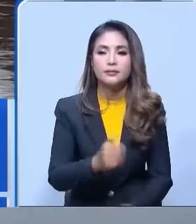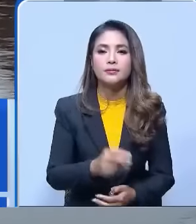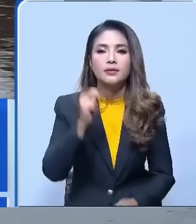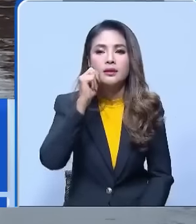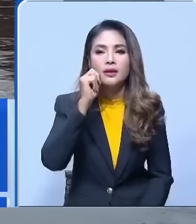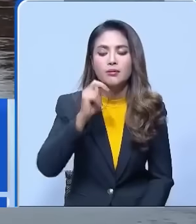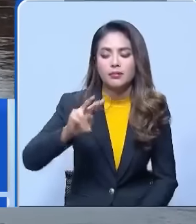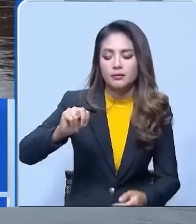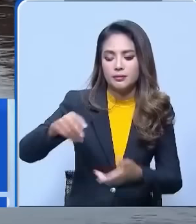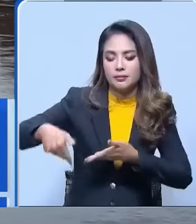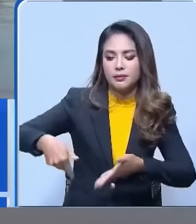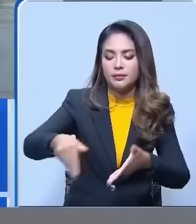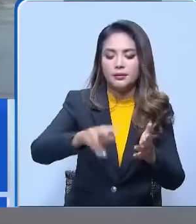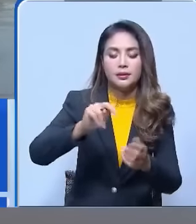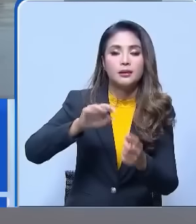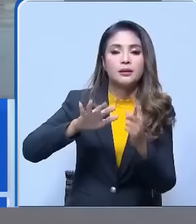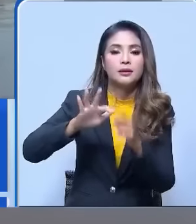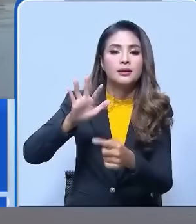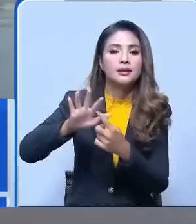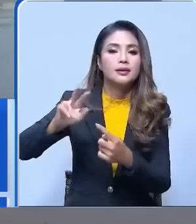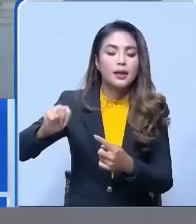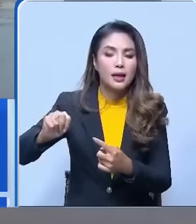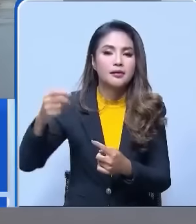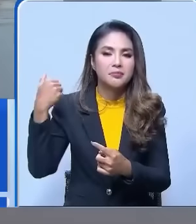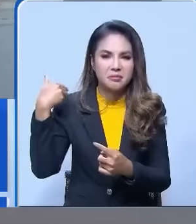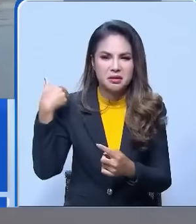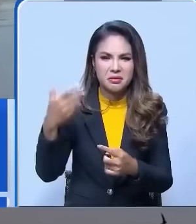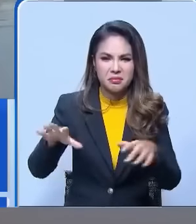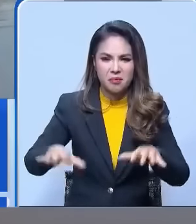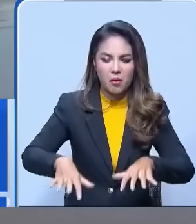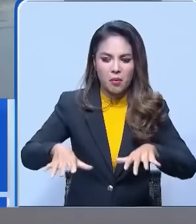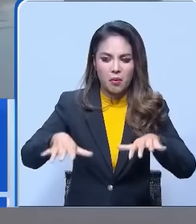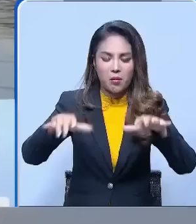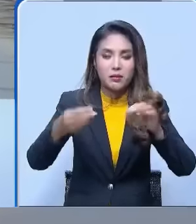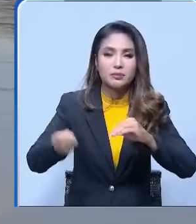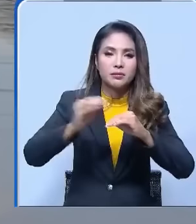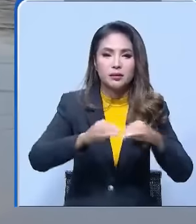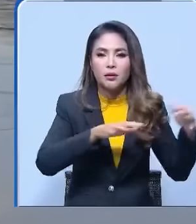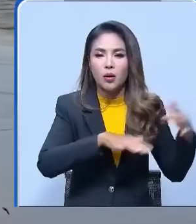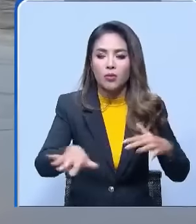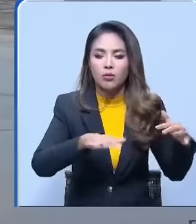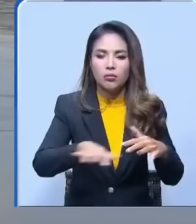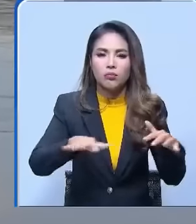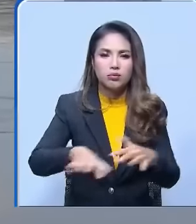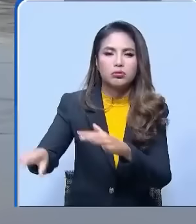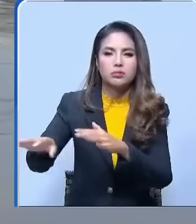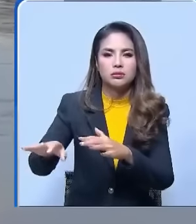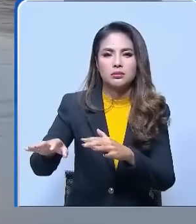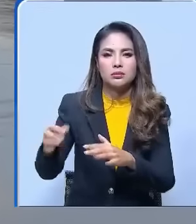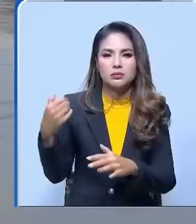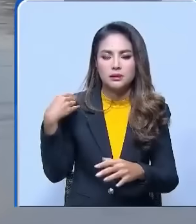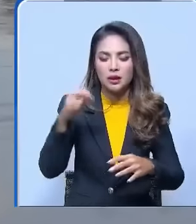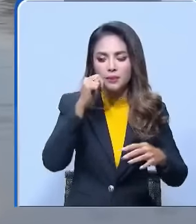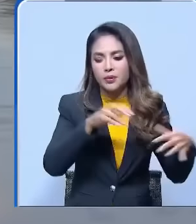พิ่มสูงขึ้นมากแล้วก็กระแสน้ำพัดแรงด้วยทำให้เรือนแพชาวบ้านที่ผูกไว้ถูกน้ำซัดพังเสียหายหลายหลังพอโดนน้ำซัด